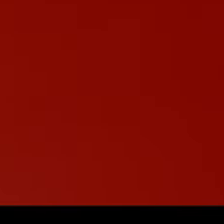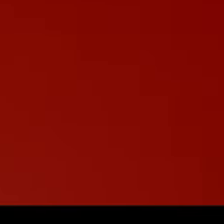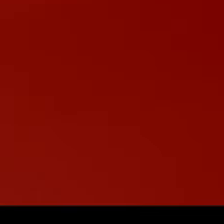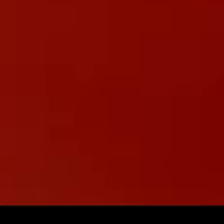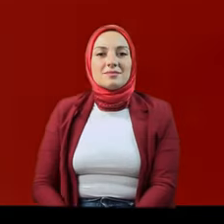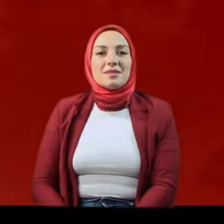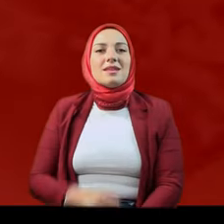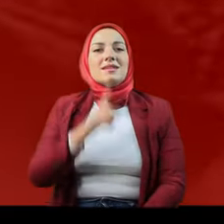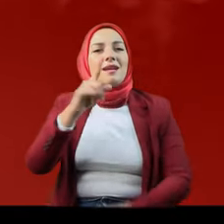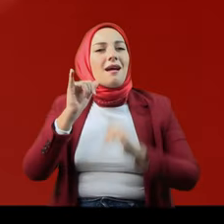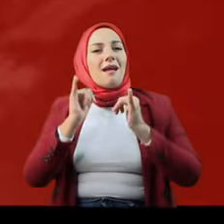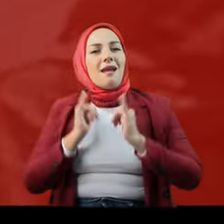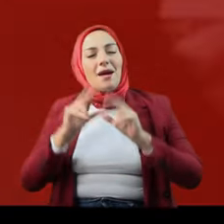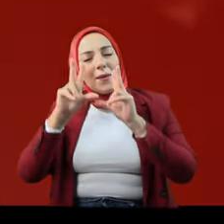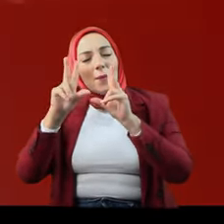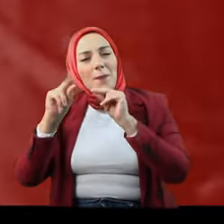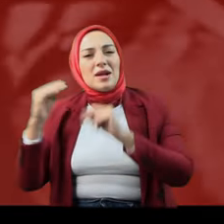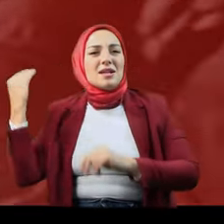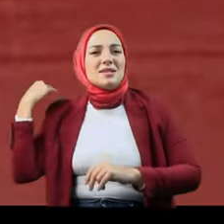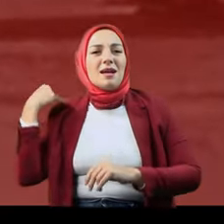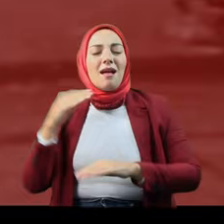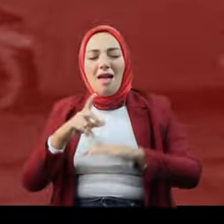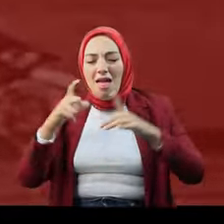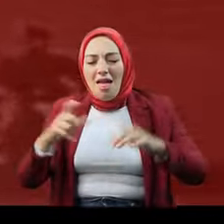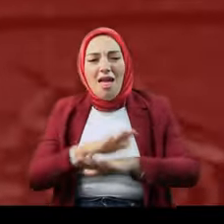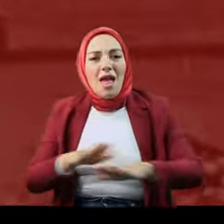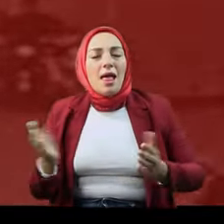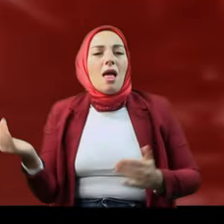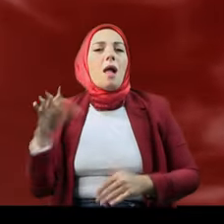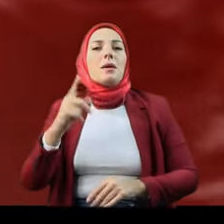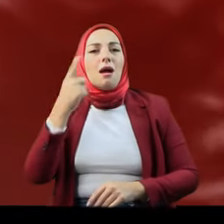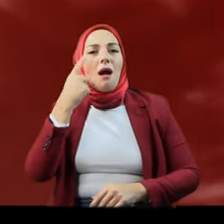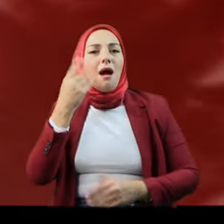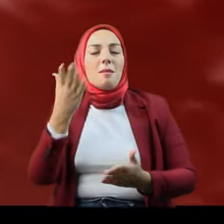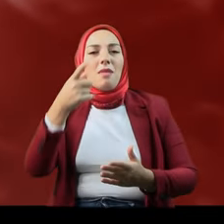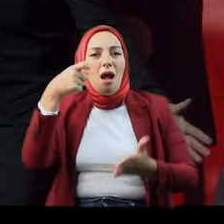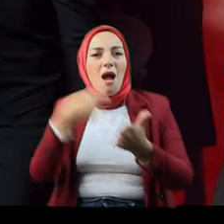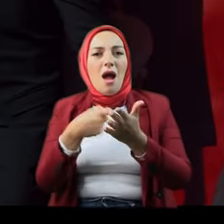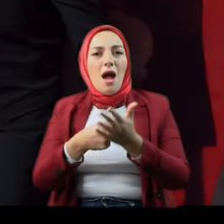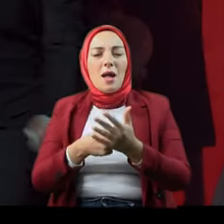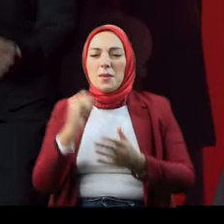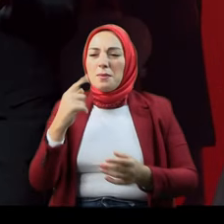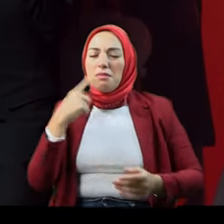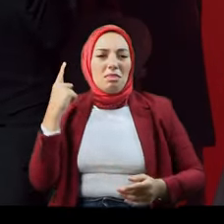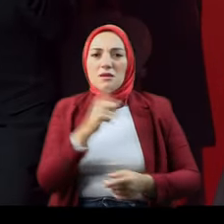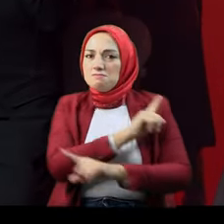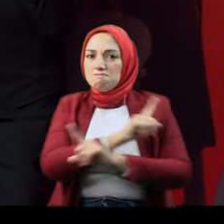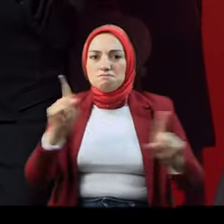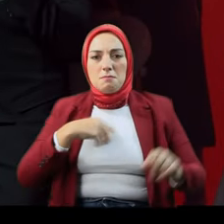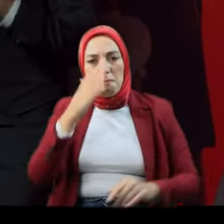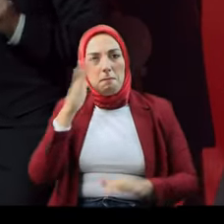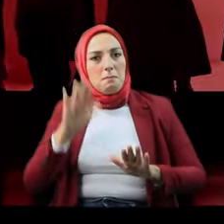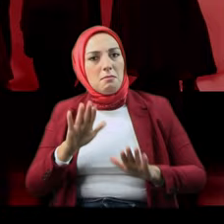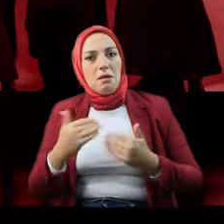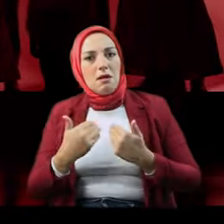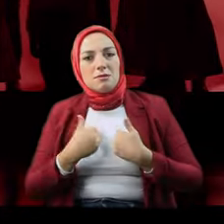kapılarını Sen rahat oyu Sırtın yere gelmez adam adına toz kond durmayız tetikteyiz